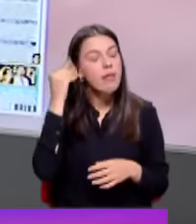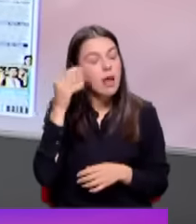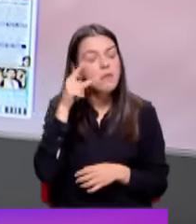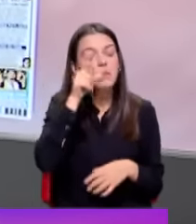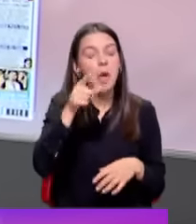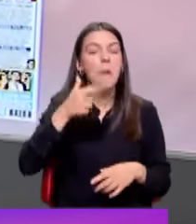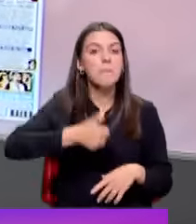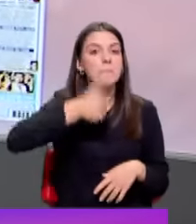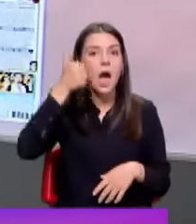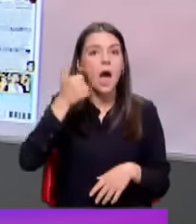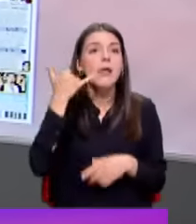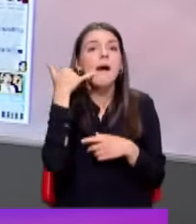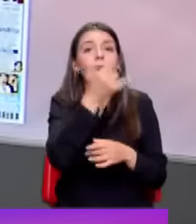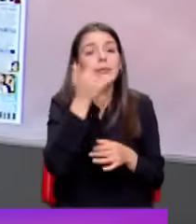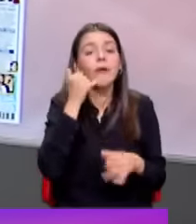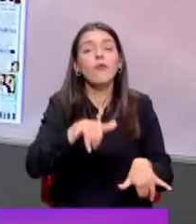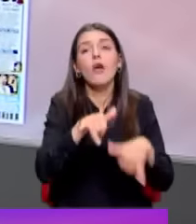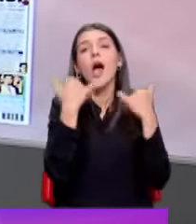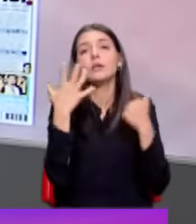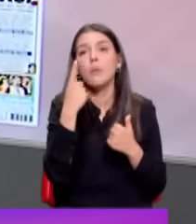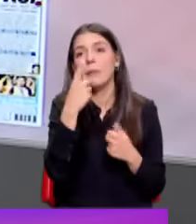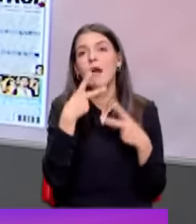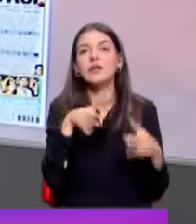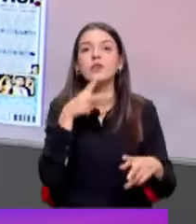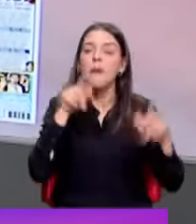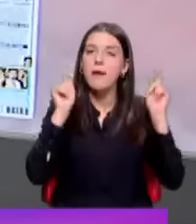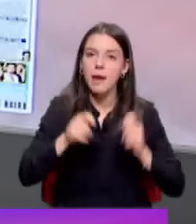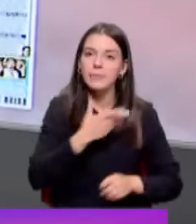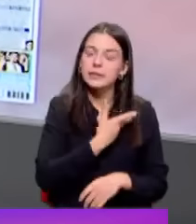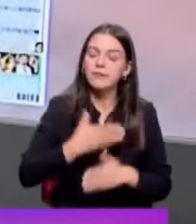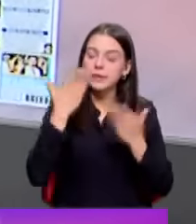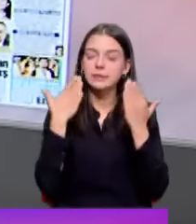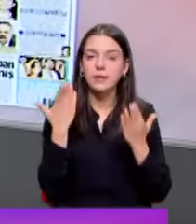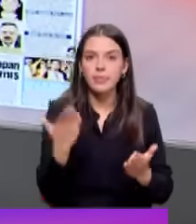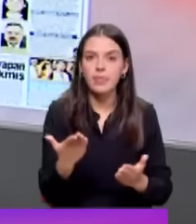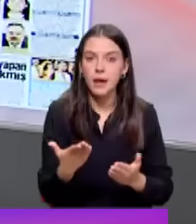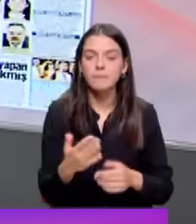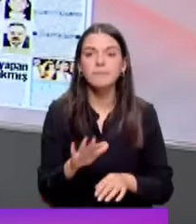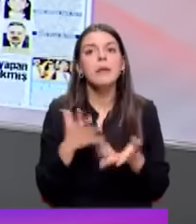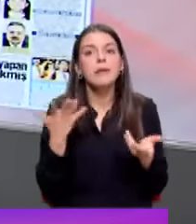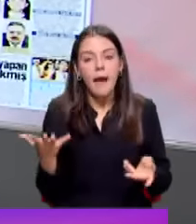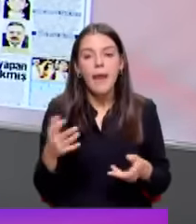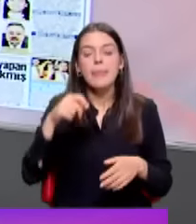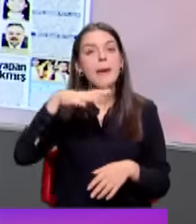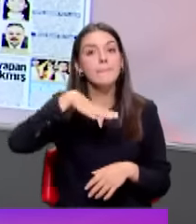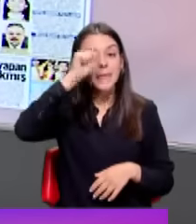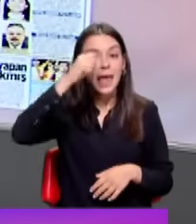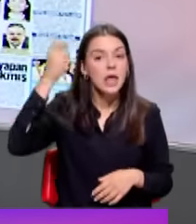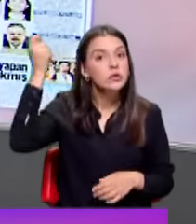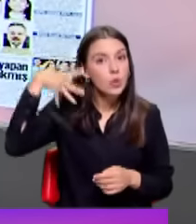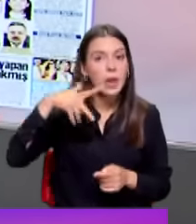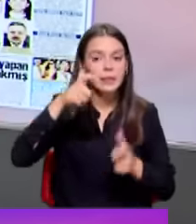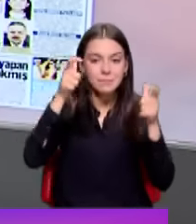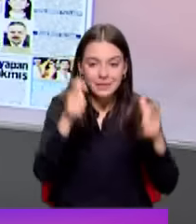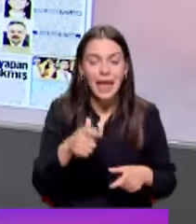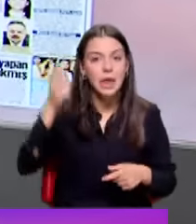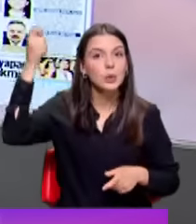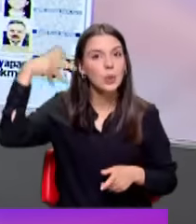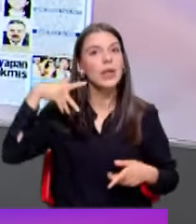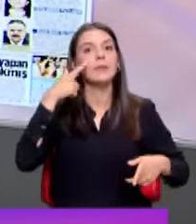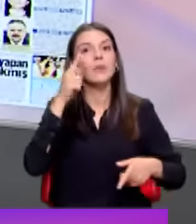yetkililerine ulaşamadığına dair bir açıklama yaptı sevgili izleyenler. Yani merkezi yönetimle yerel yönetim yine maalesef